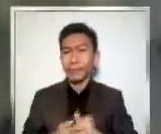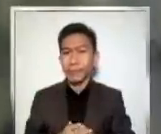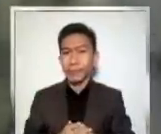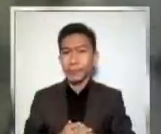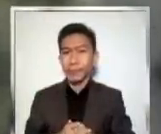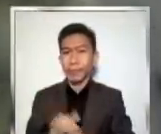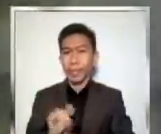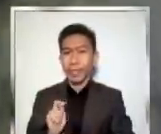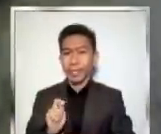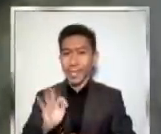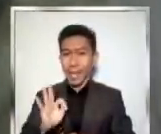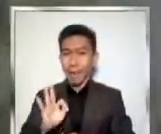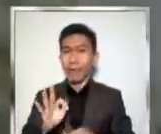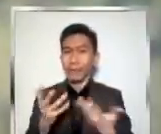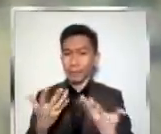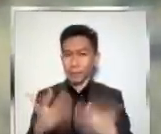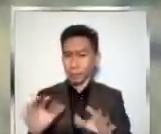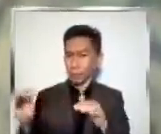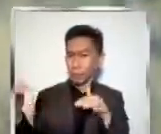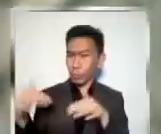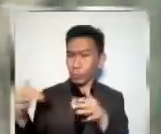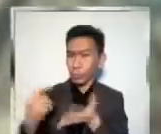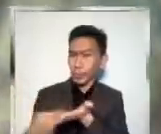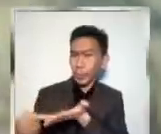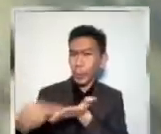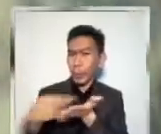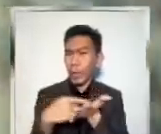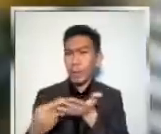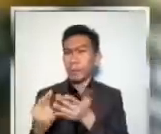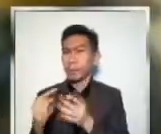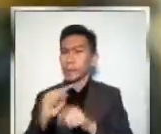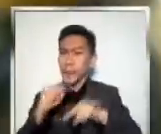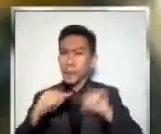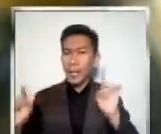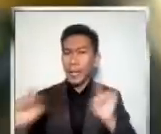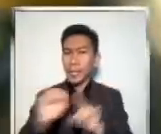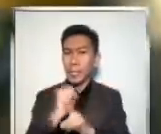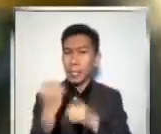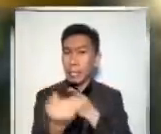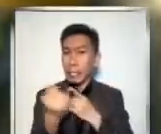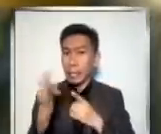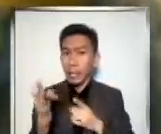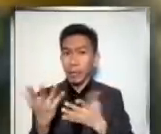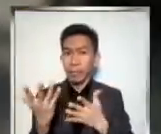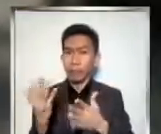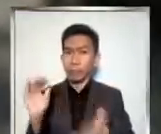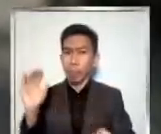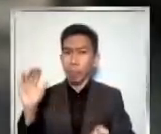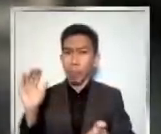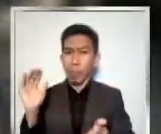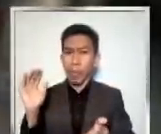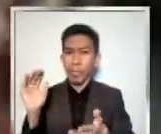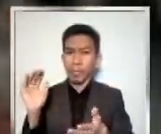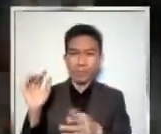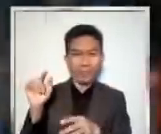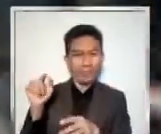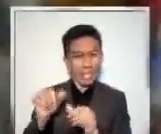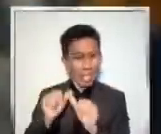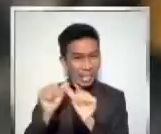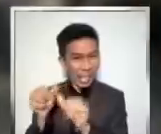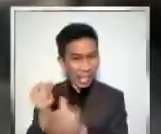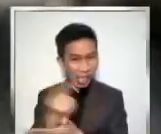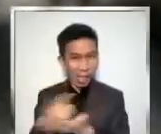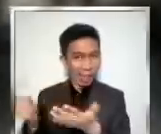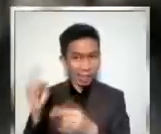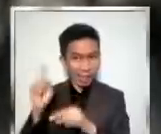itong iba't ibang scenarios na pwede ni undertake kung sakaling hindi na feasible yung another extension of ECQ. And this would